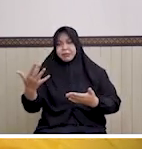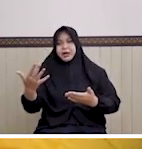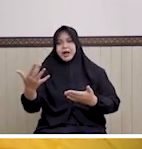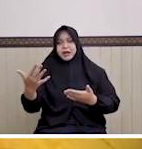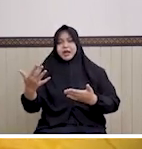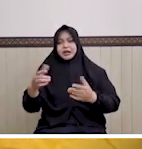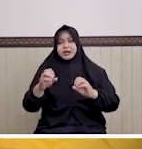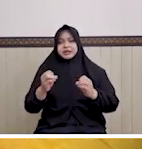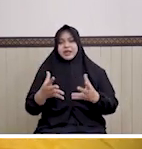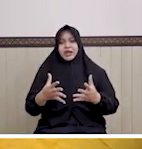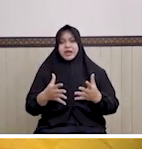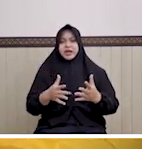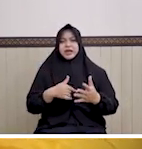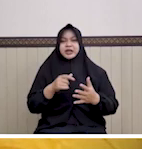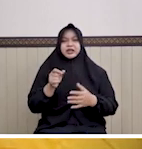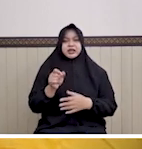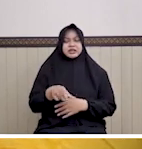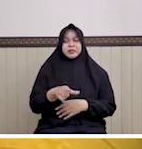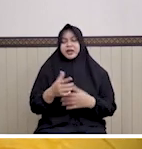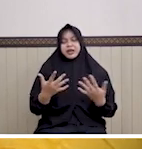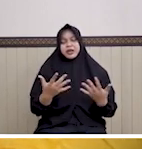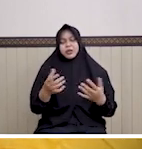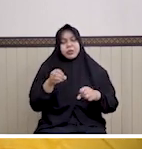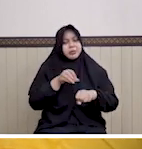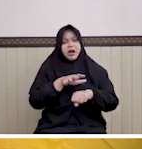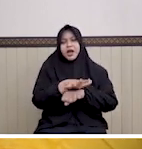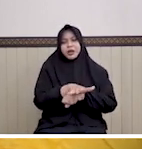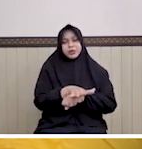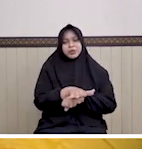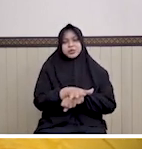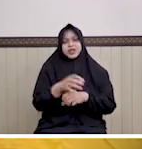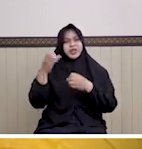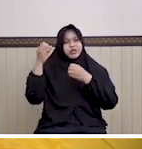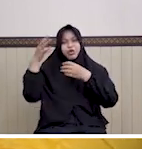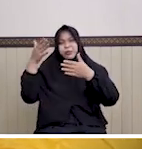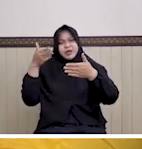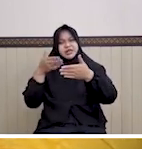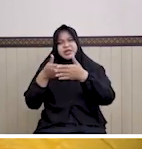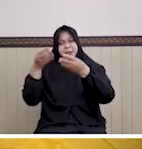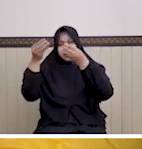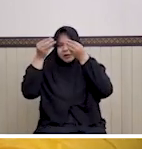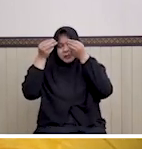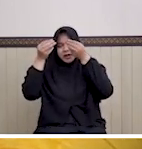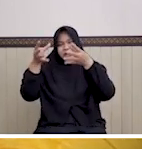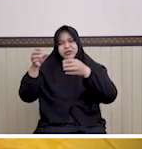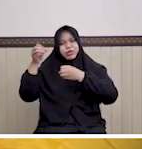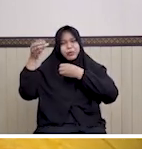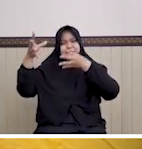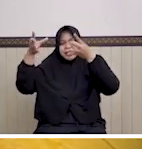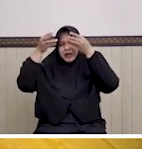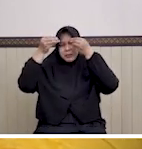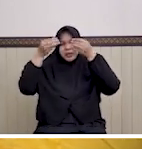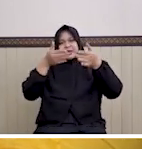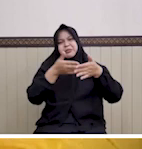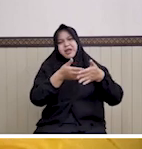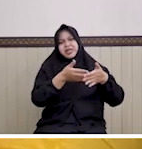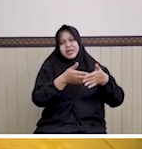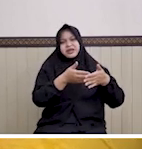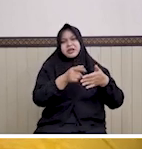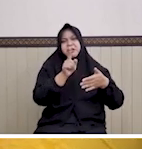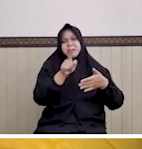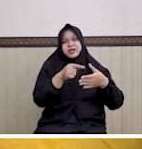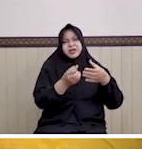terjadi mengambil langkah cepat itu sangat berpengaruh di di situnya gitu karena memang secara